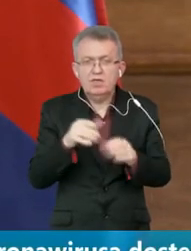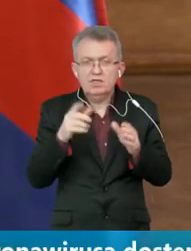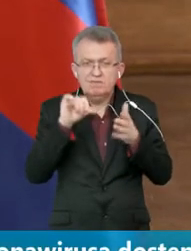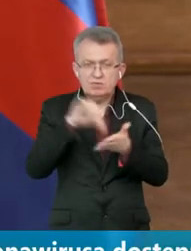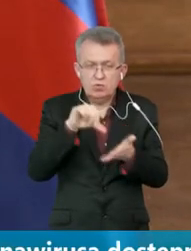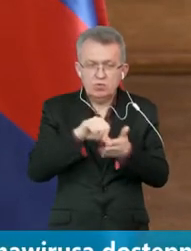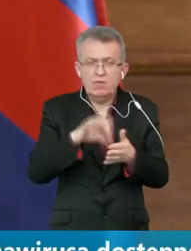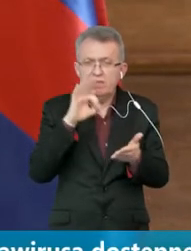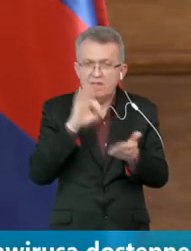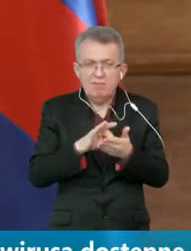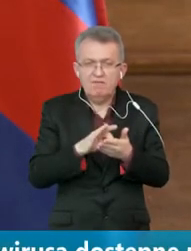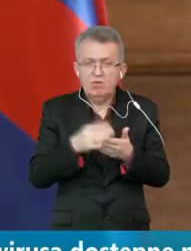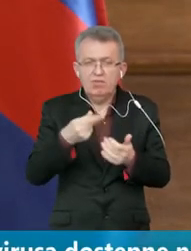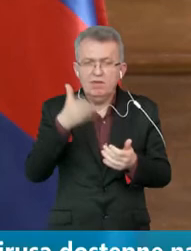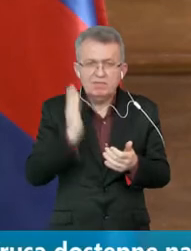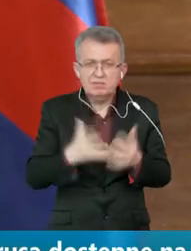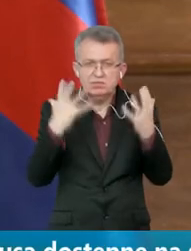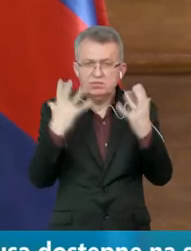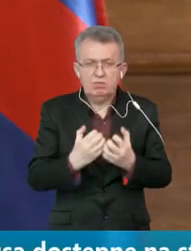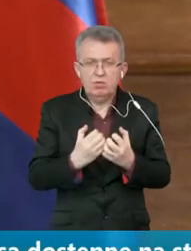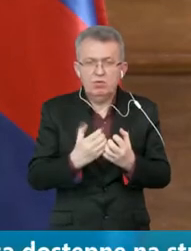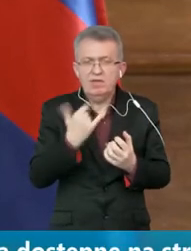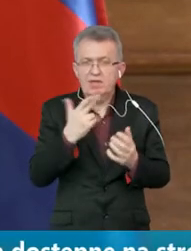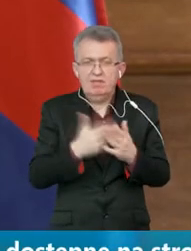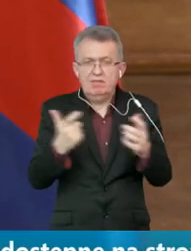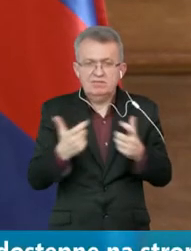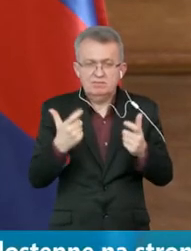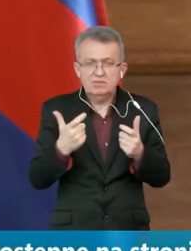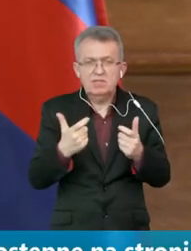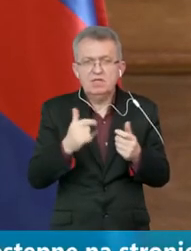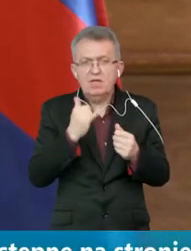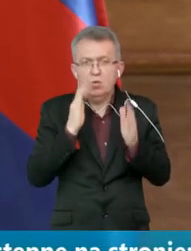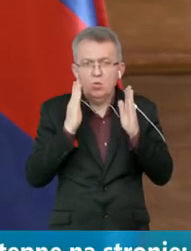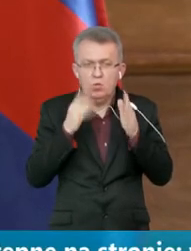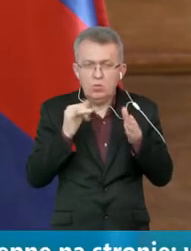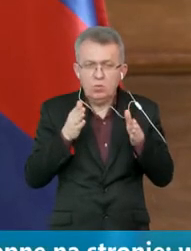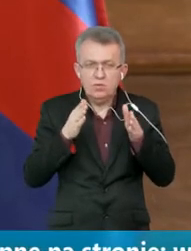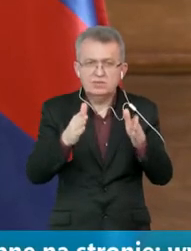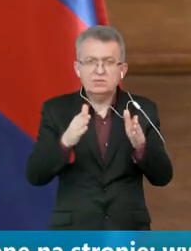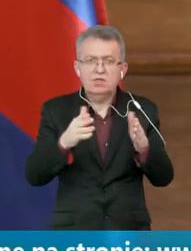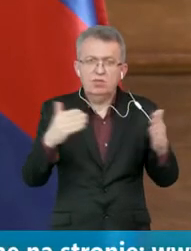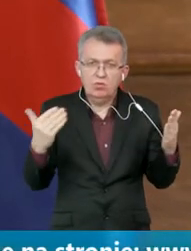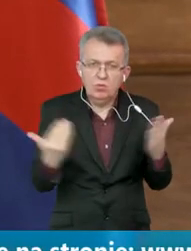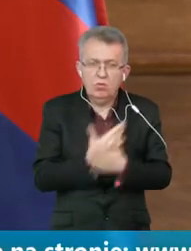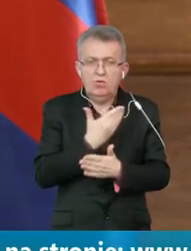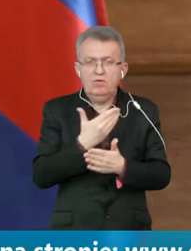alei na pewno nie będzie ciemno i niebezpiecznie, natomiast cała ulica no, nabiera jednak